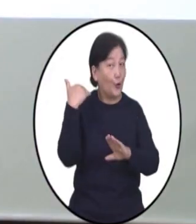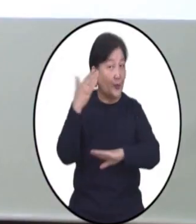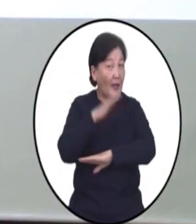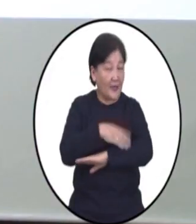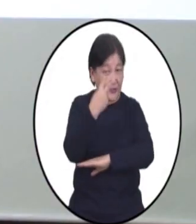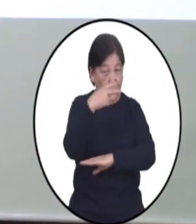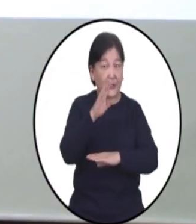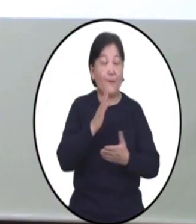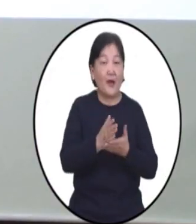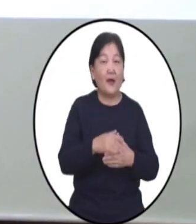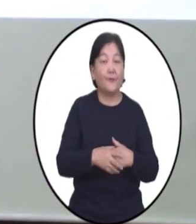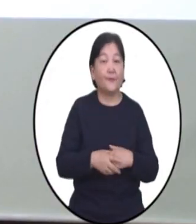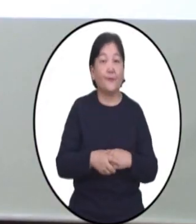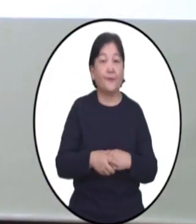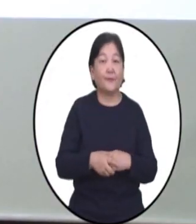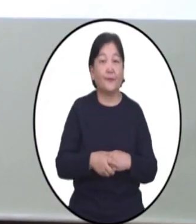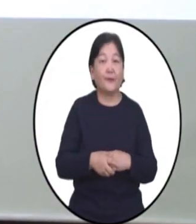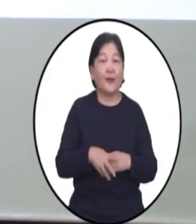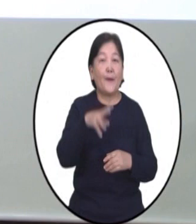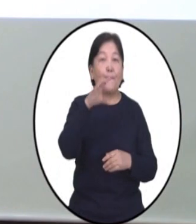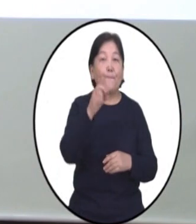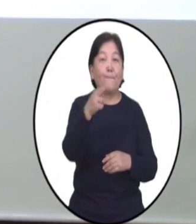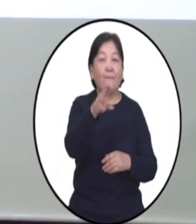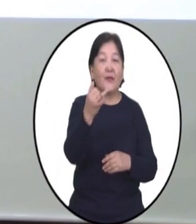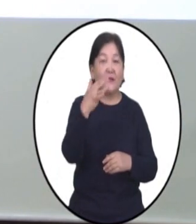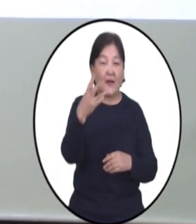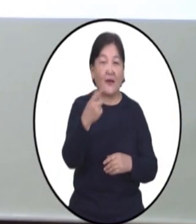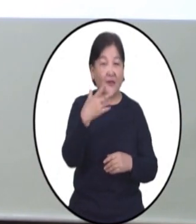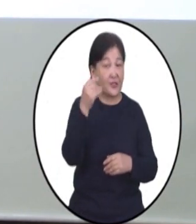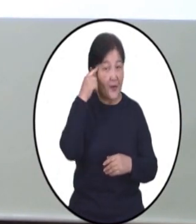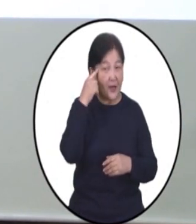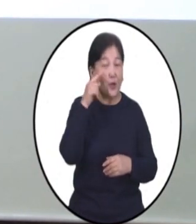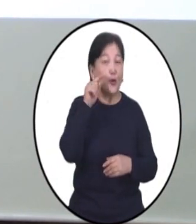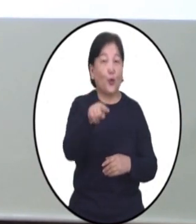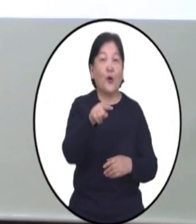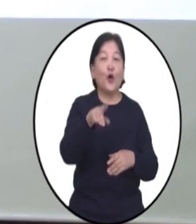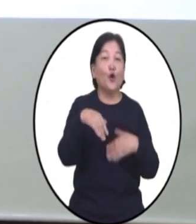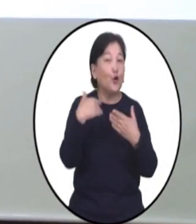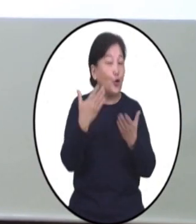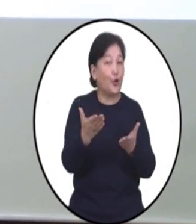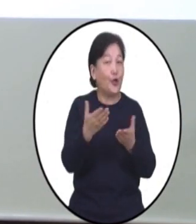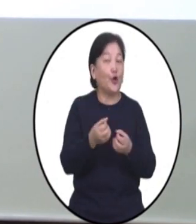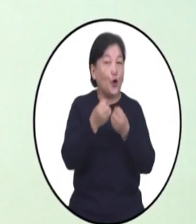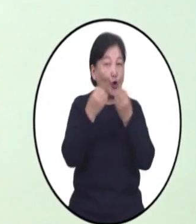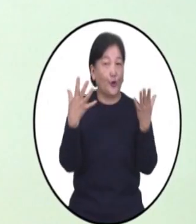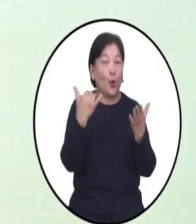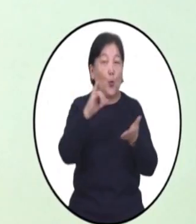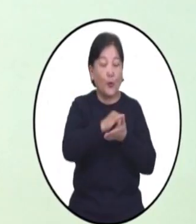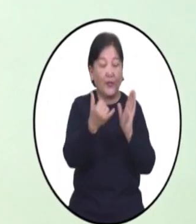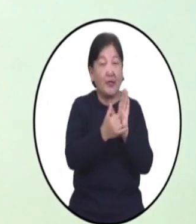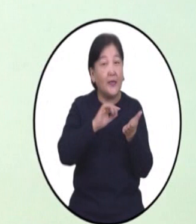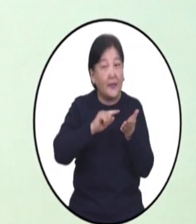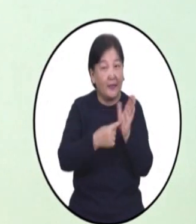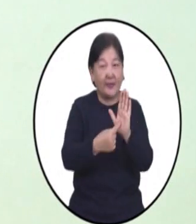гэдэг ойлголтыг бол мэднэ. Медиан гэдэг бол тухайн өгөгдлийн голын утгыг илэрхийлдэг. За тэгээ энд